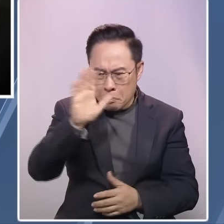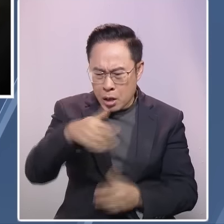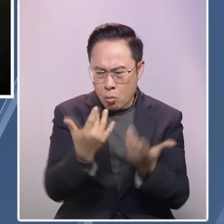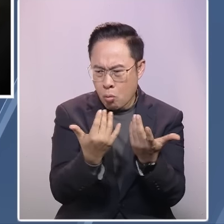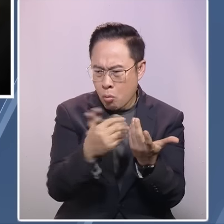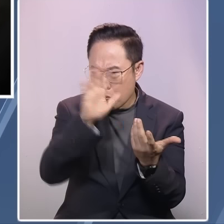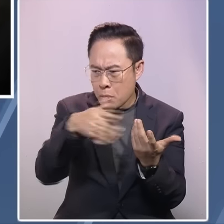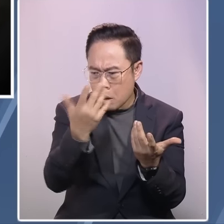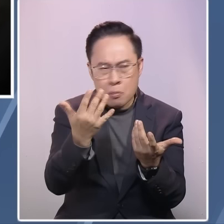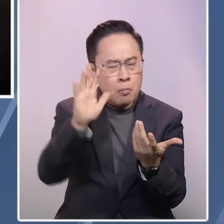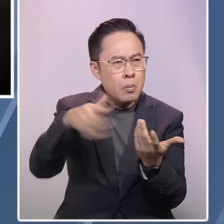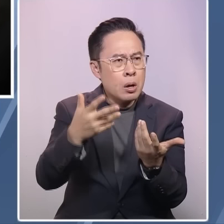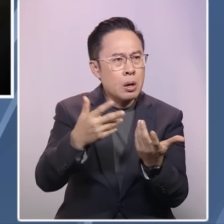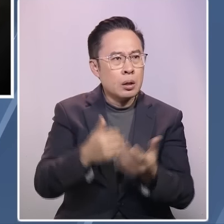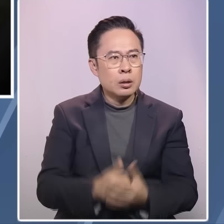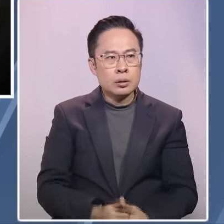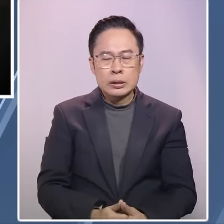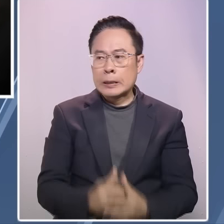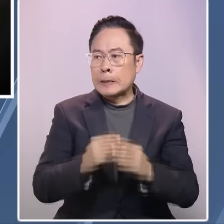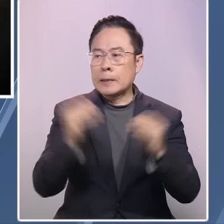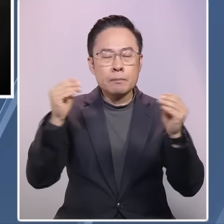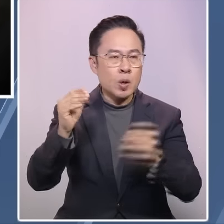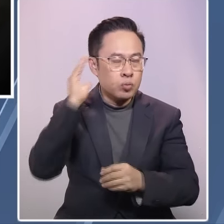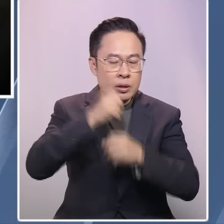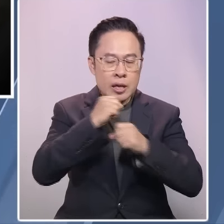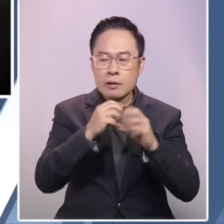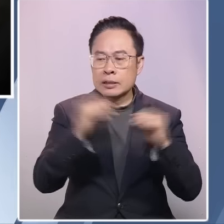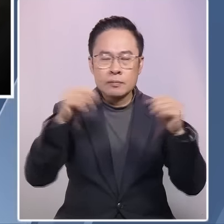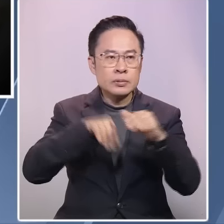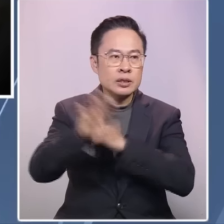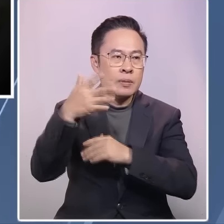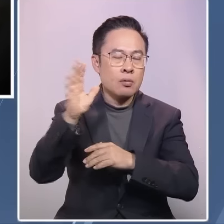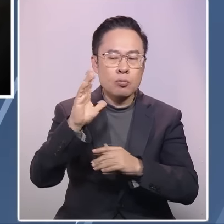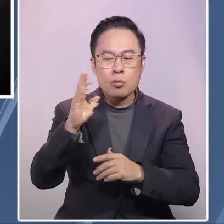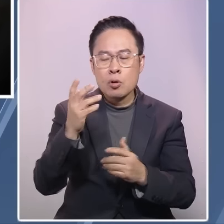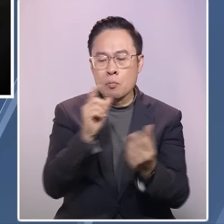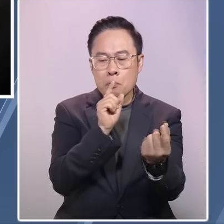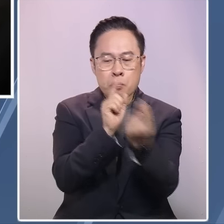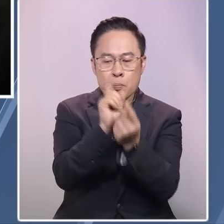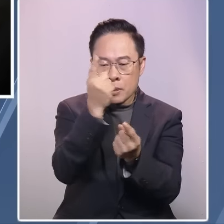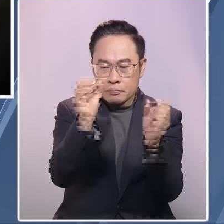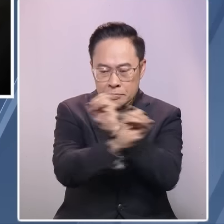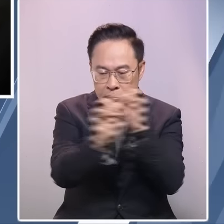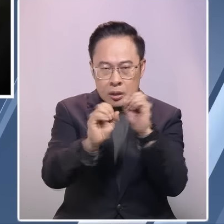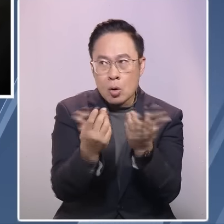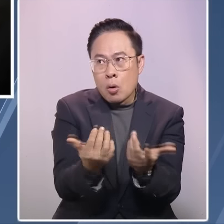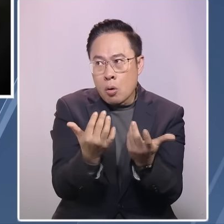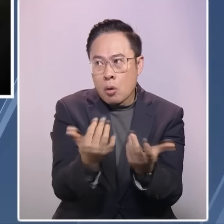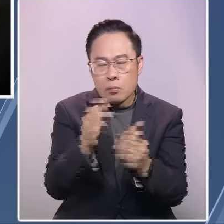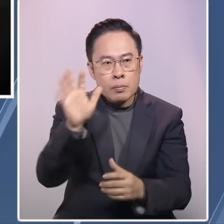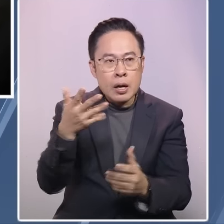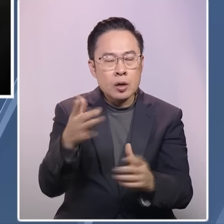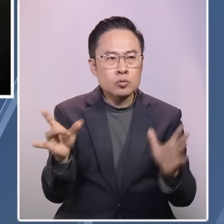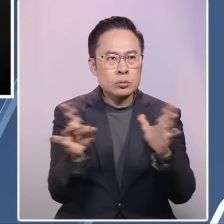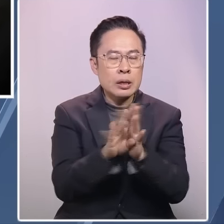ไหร่จะมาเมื่อไหร่จะมาเข้ากลีบเมฆไปเป็นที่เรียบร้อยไม่มาไม่มาค่ะไม่มารอเท่าไหร่ก็ไม่มา